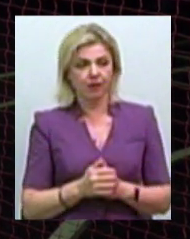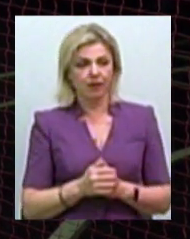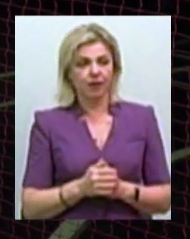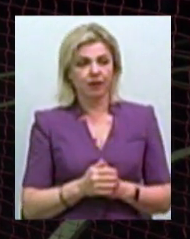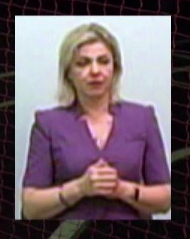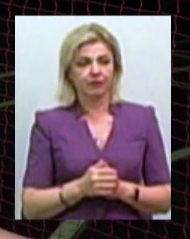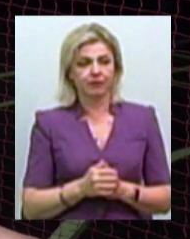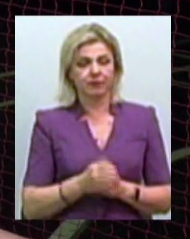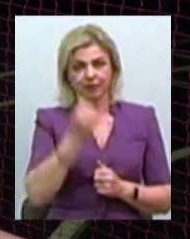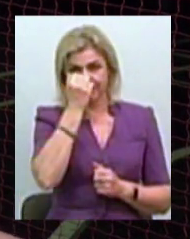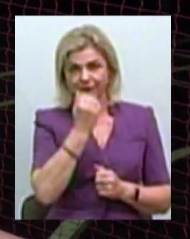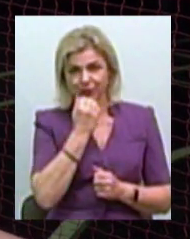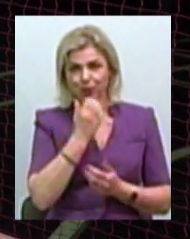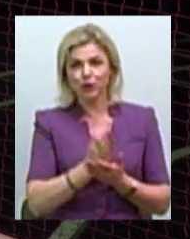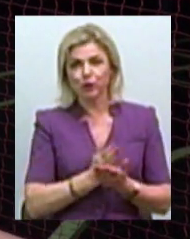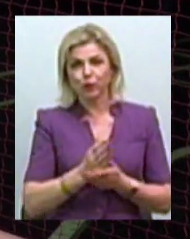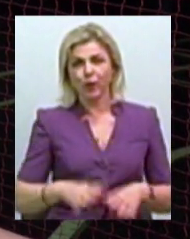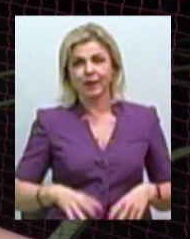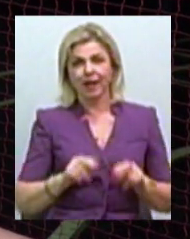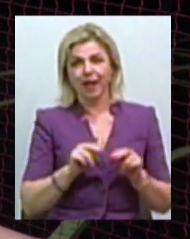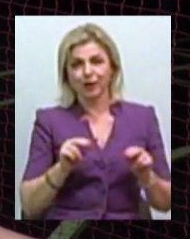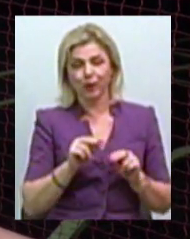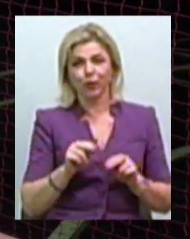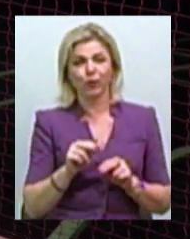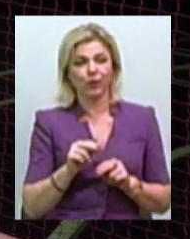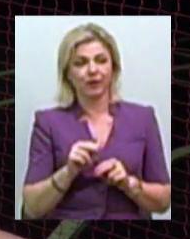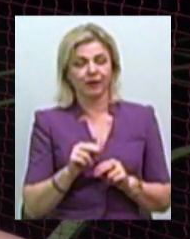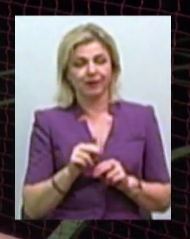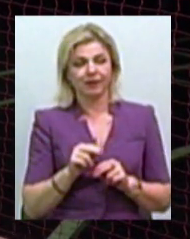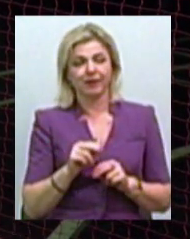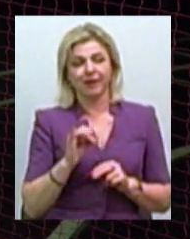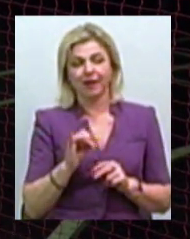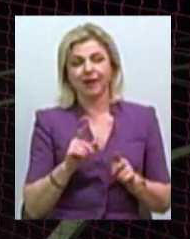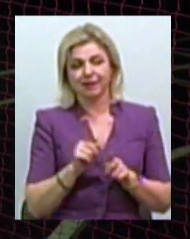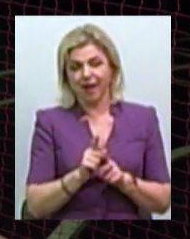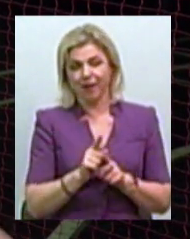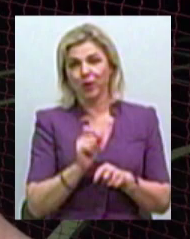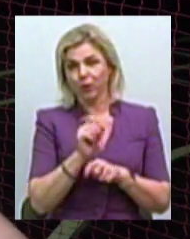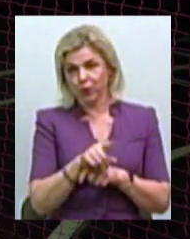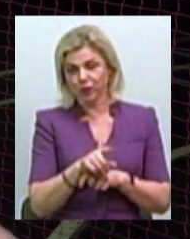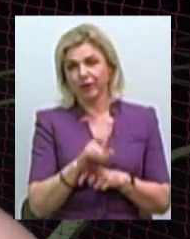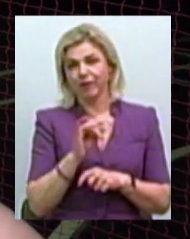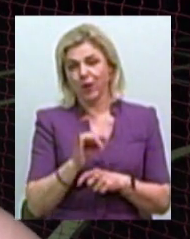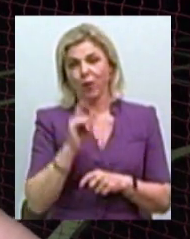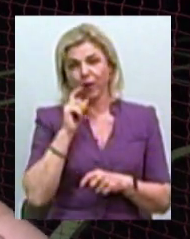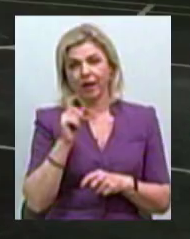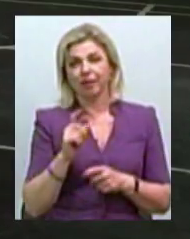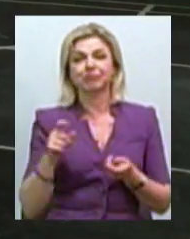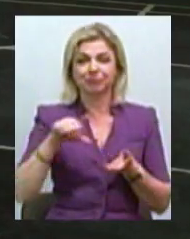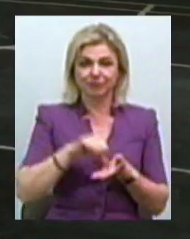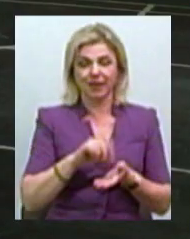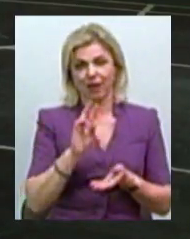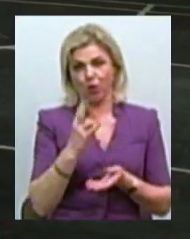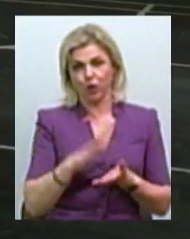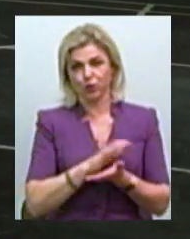завдяки заслуженому тренеру України Сергію Гоменюку. Він так долучив миколаївських журналістів до цих видів.